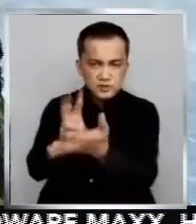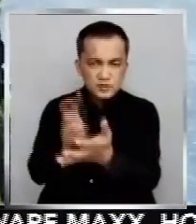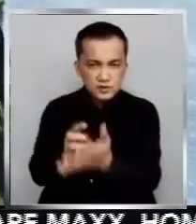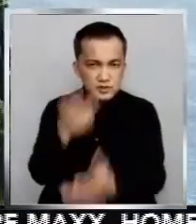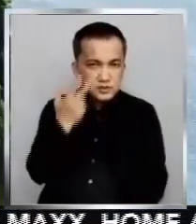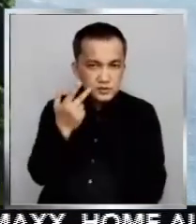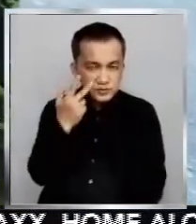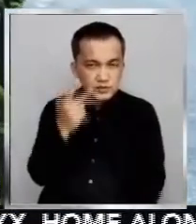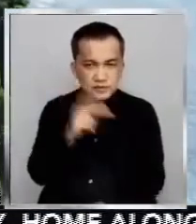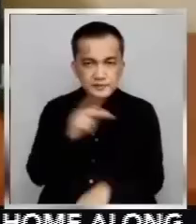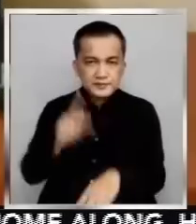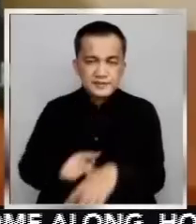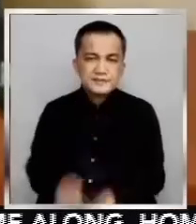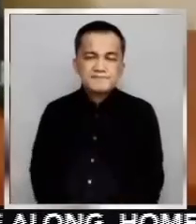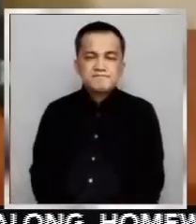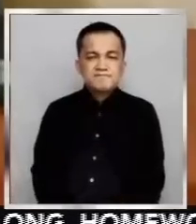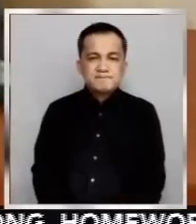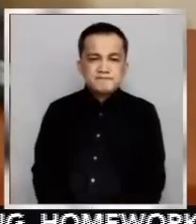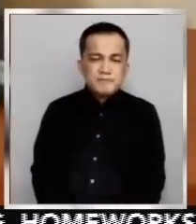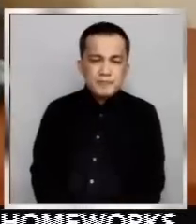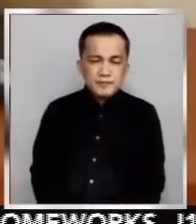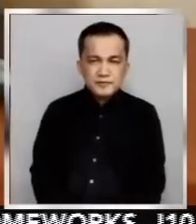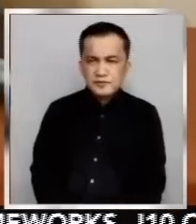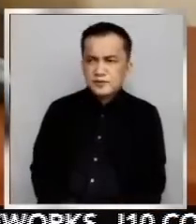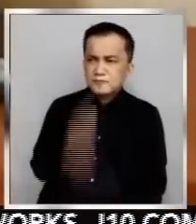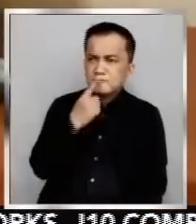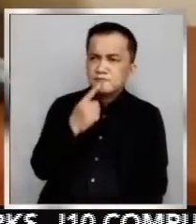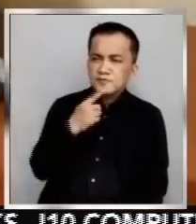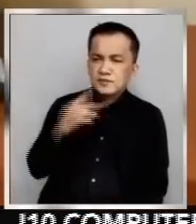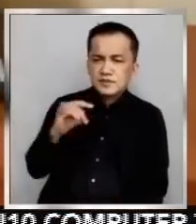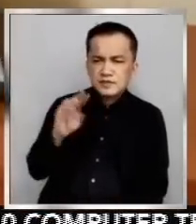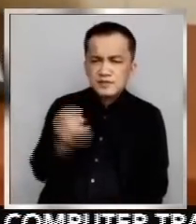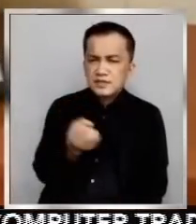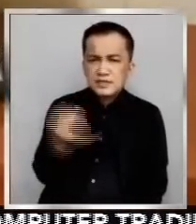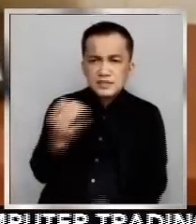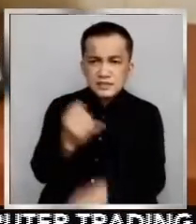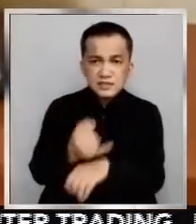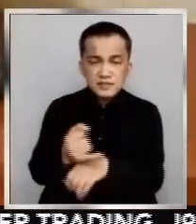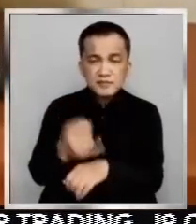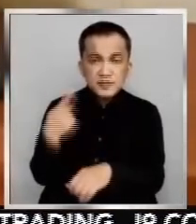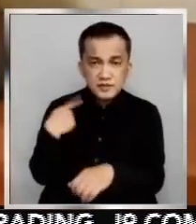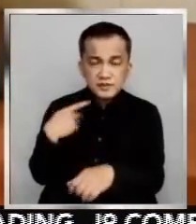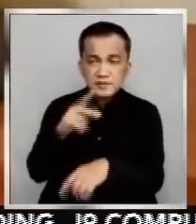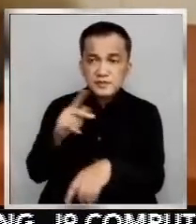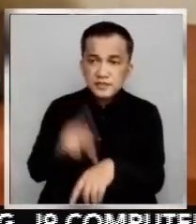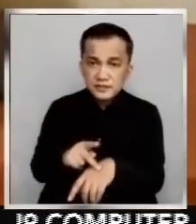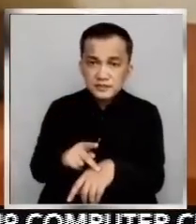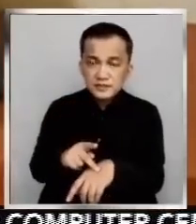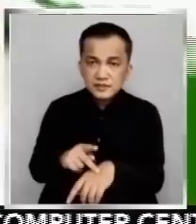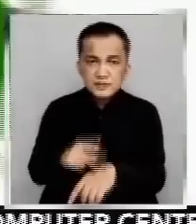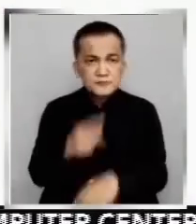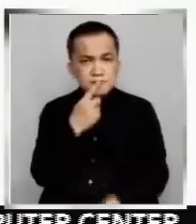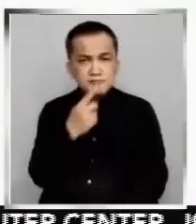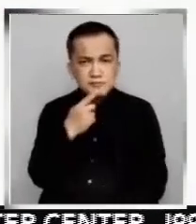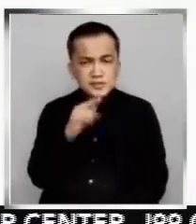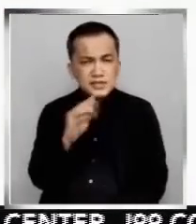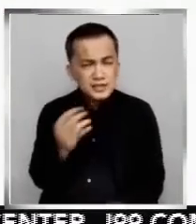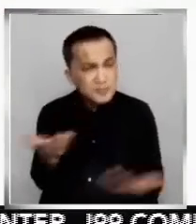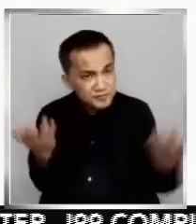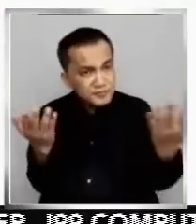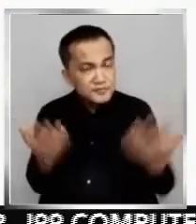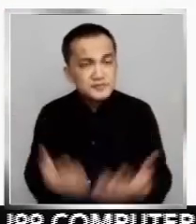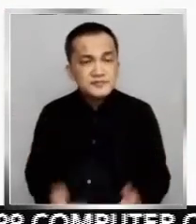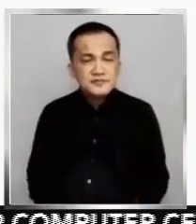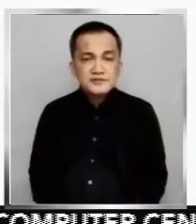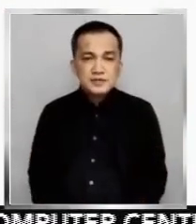bansa. Kuya Kim, ilang isla na ba meron ng Pilipinas? Kuya Kim, ano na? Sa ating